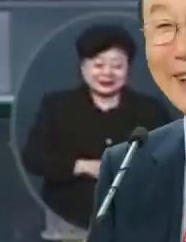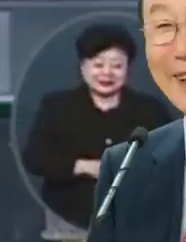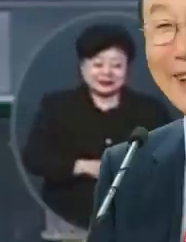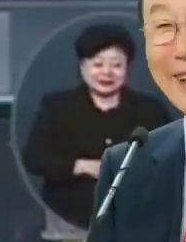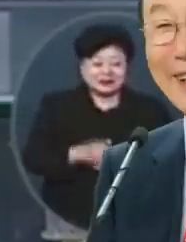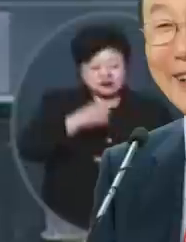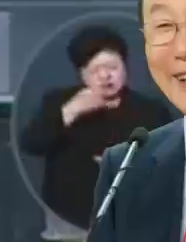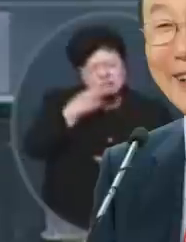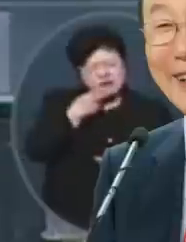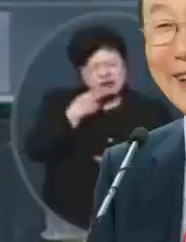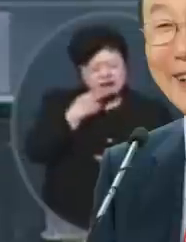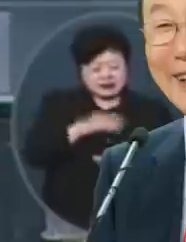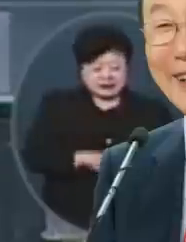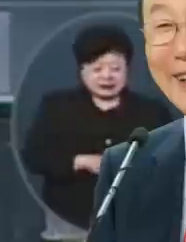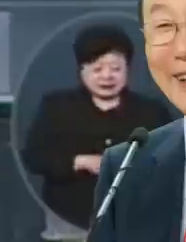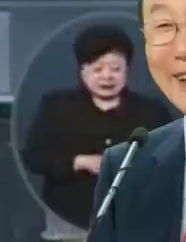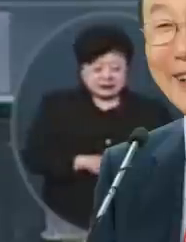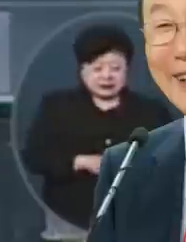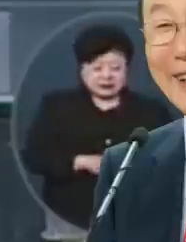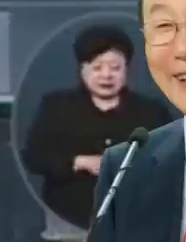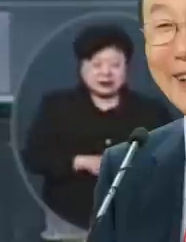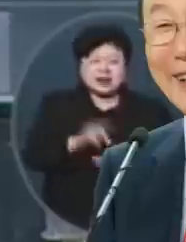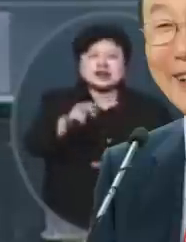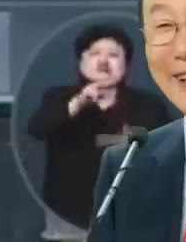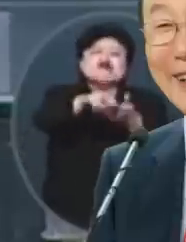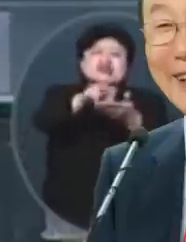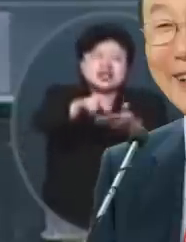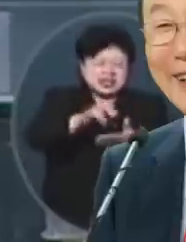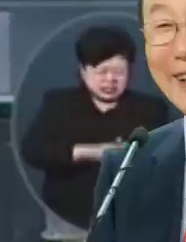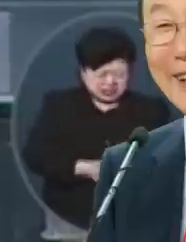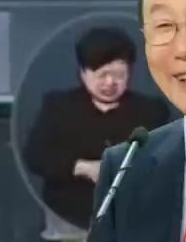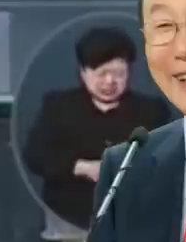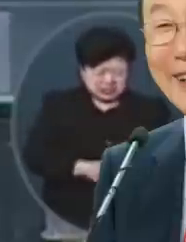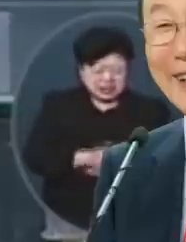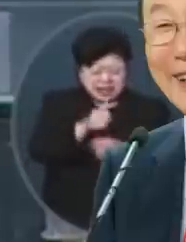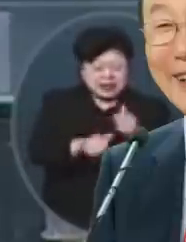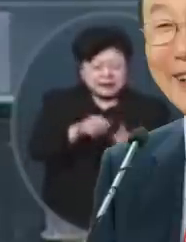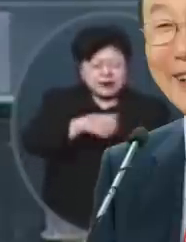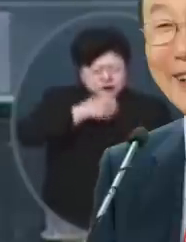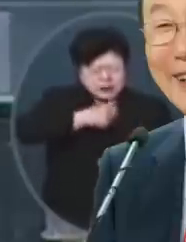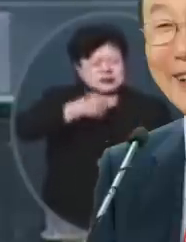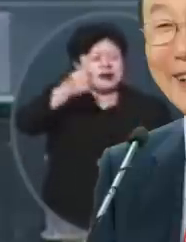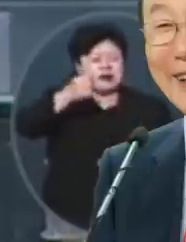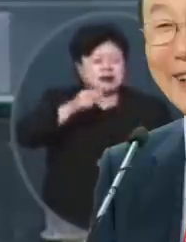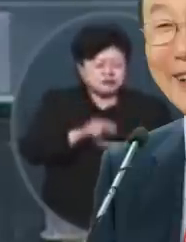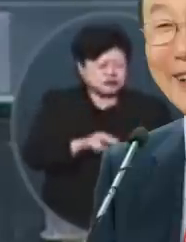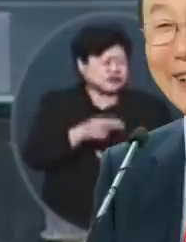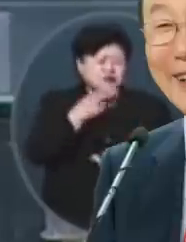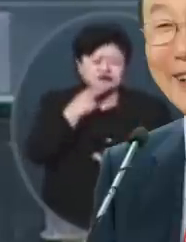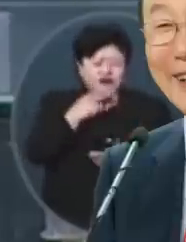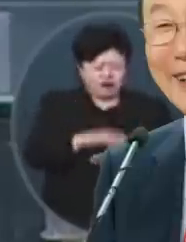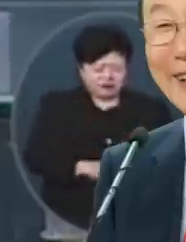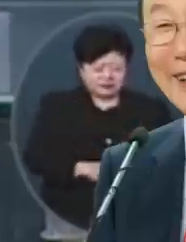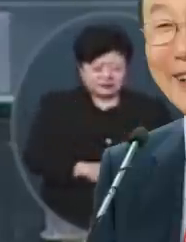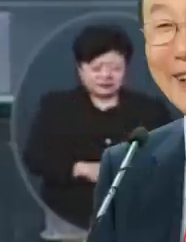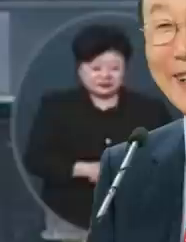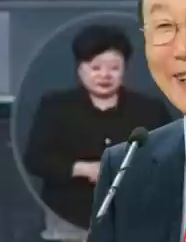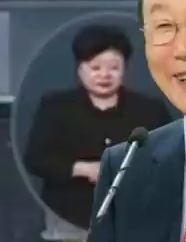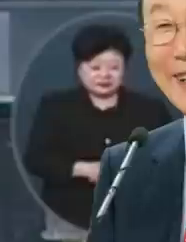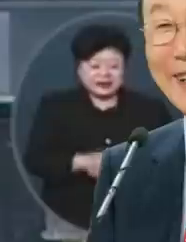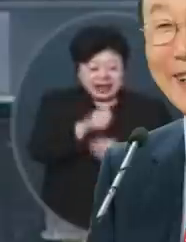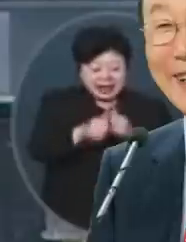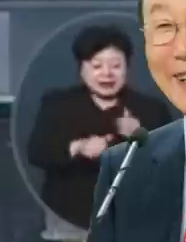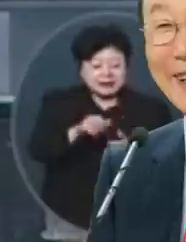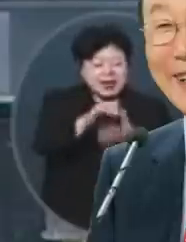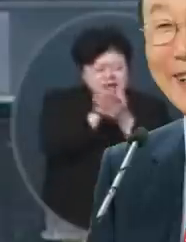꿈을 안 꿉니다. 그러니 문제가 있지. 하나님 앞에 꿈을 꾸면 문제가 있을 수가 있느냐.